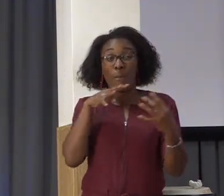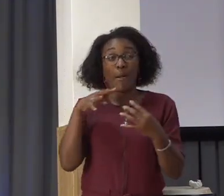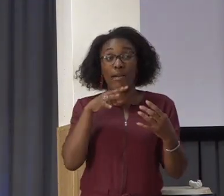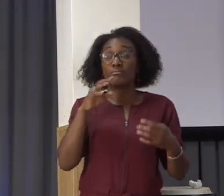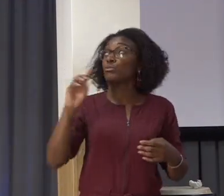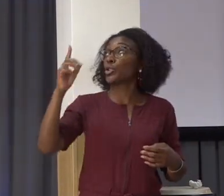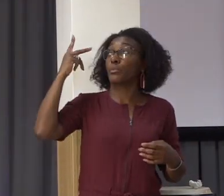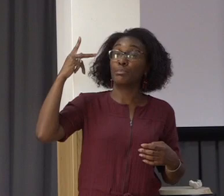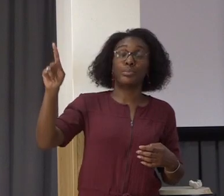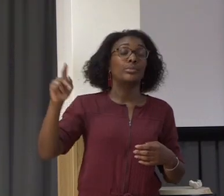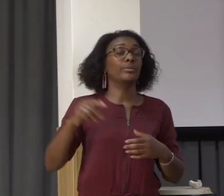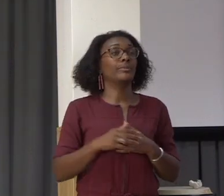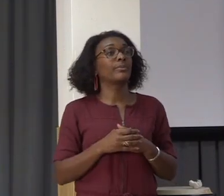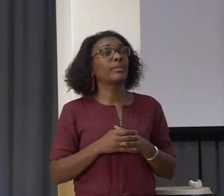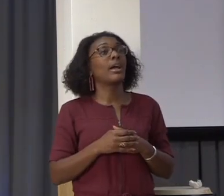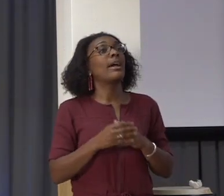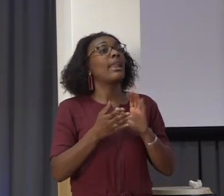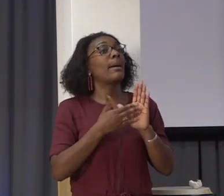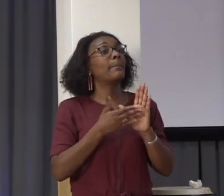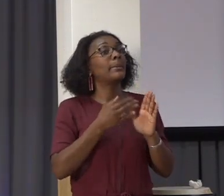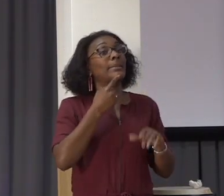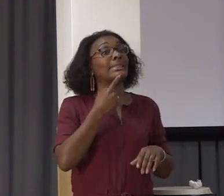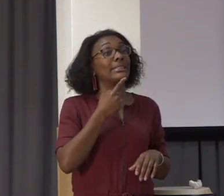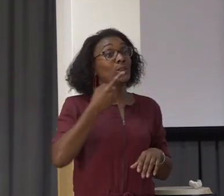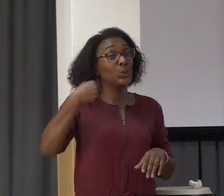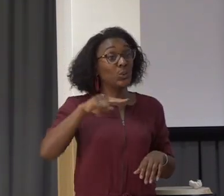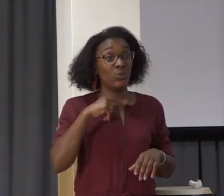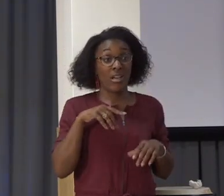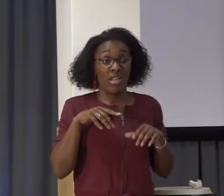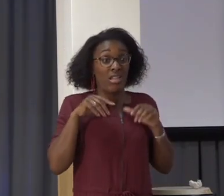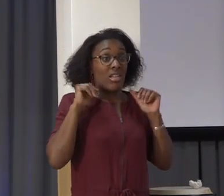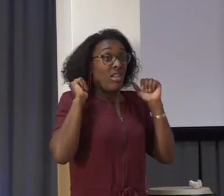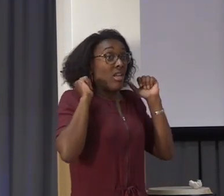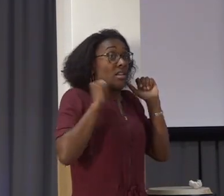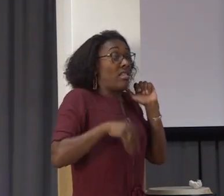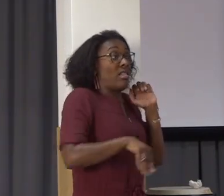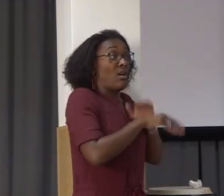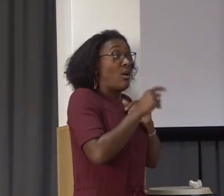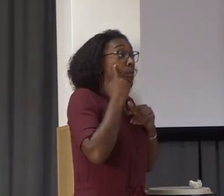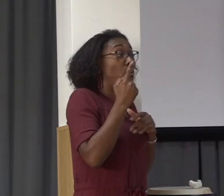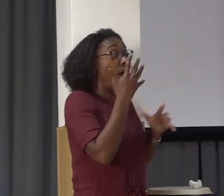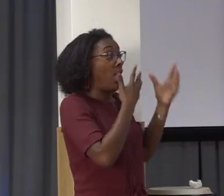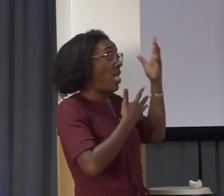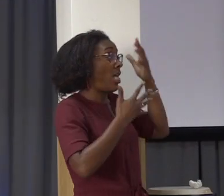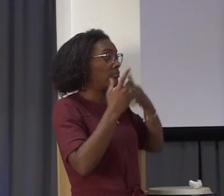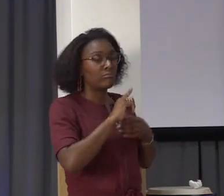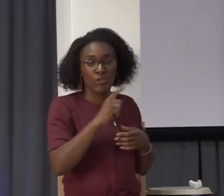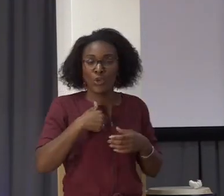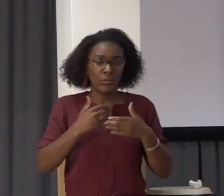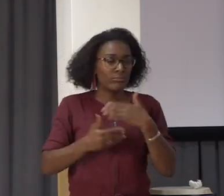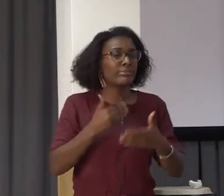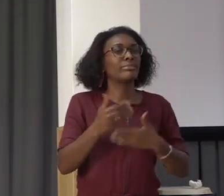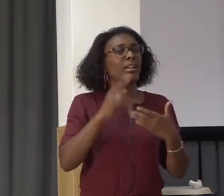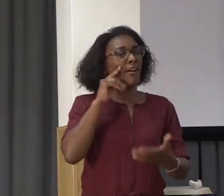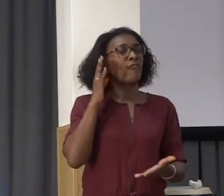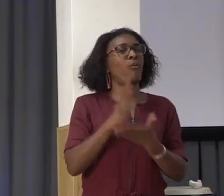la Bible nous dit que nous ne sommes pas de ceux qui se retirent pour se perdre, mais de ceux qui ont la foi pour sauver leur âme. En anglais, c'est